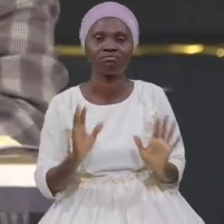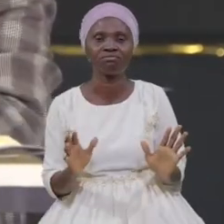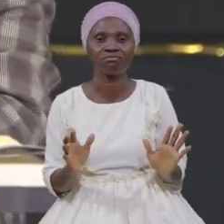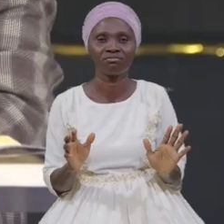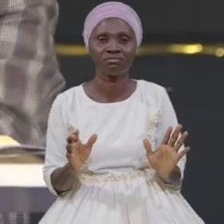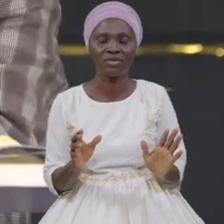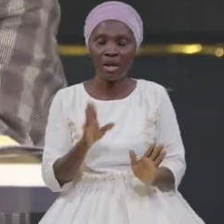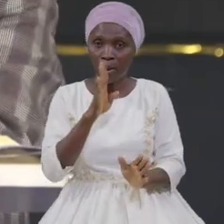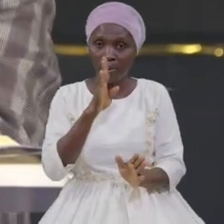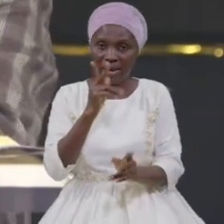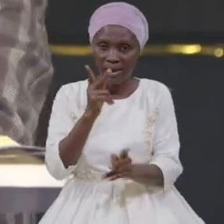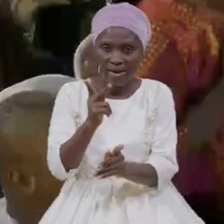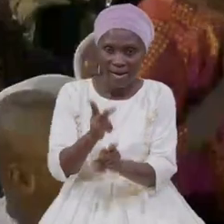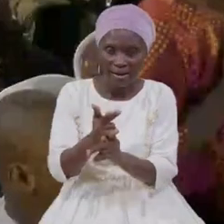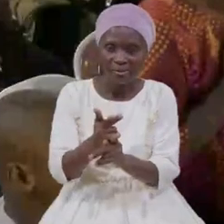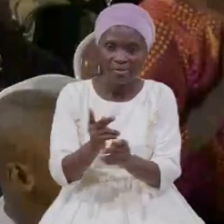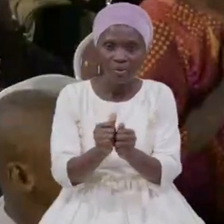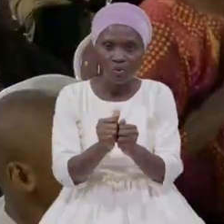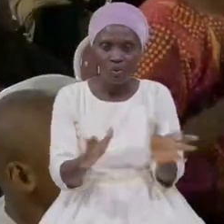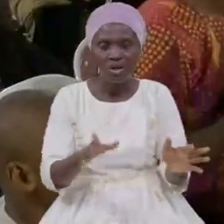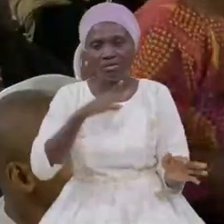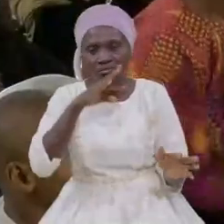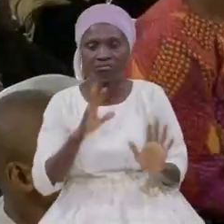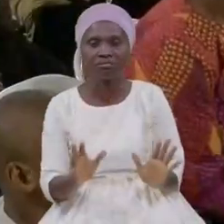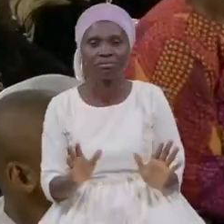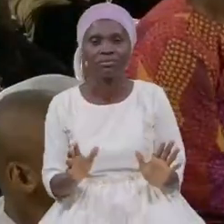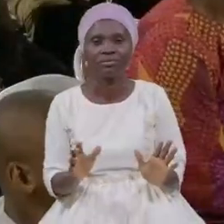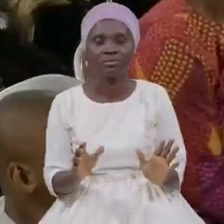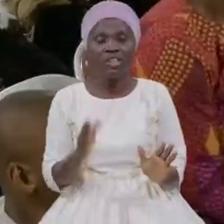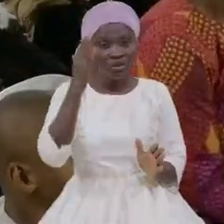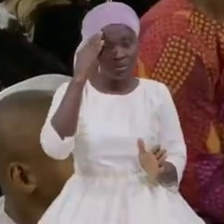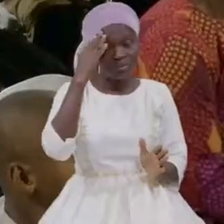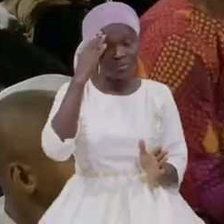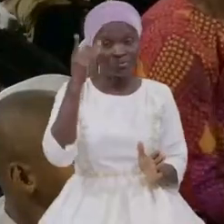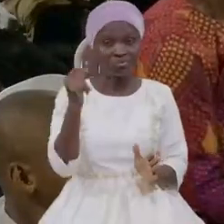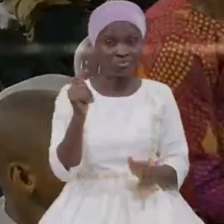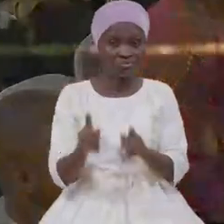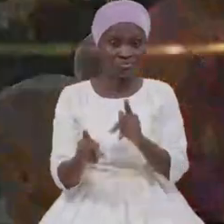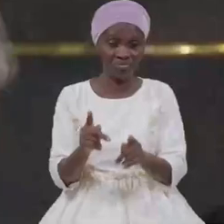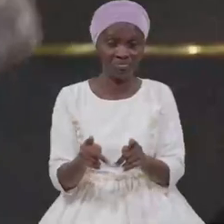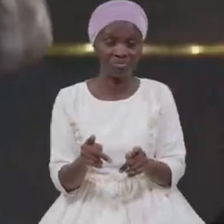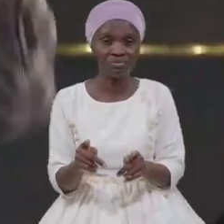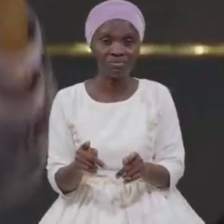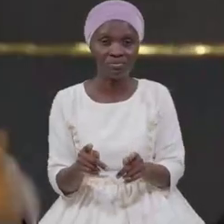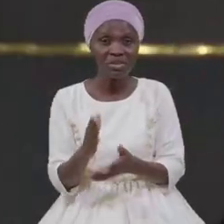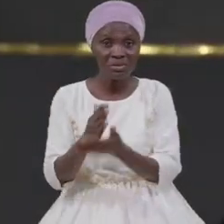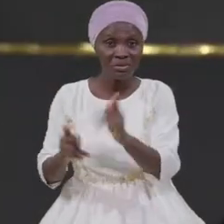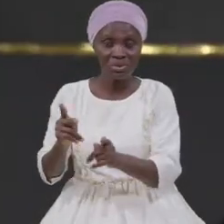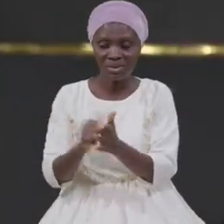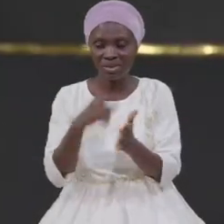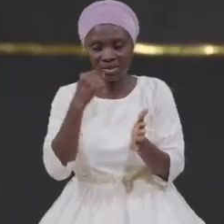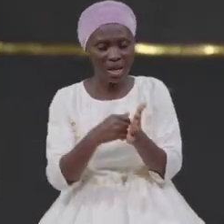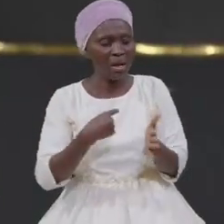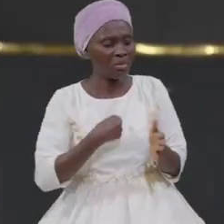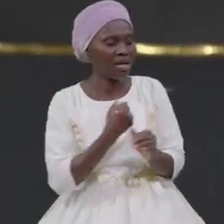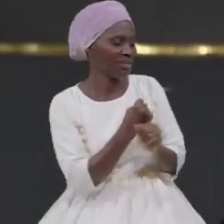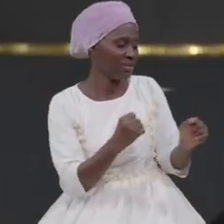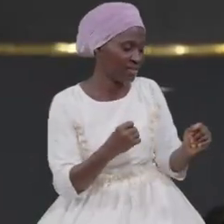soient préservés irrépréhensibles. Vous savez, ces gens-là, j'ai sauvé, j'ai sauvé, j'ai sauvé.